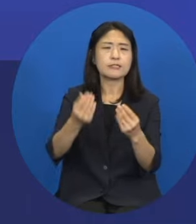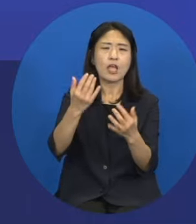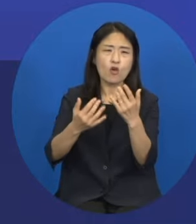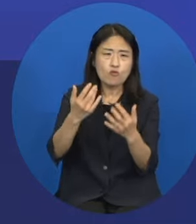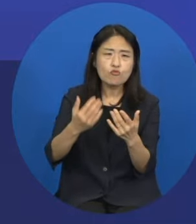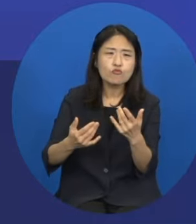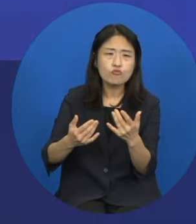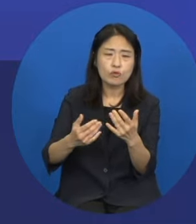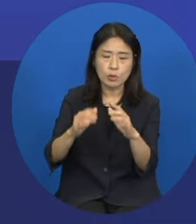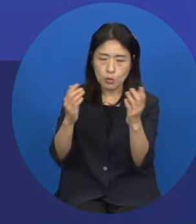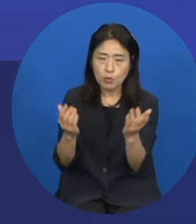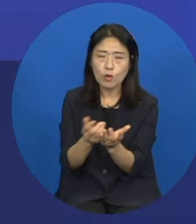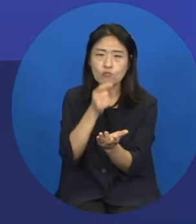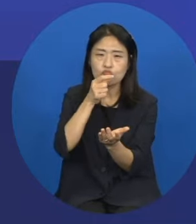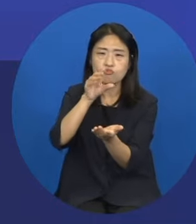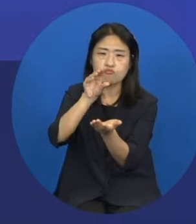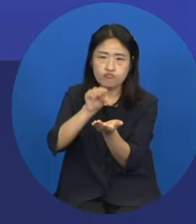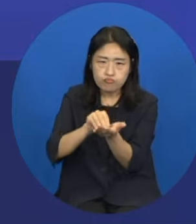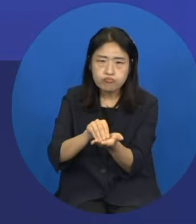물까지 핥은지라.